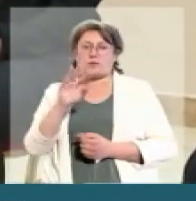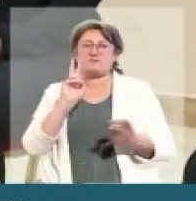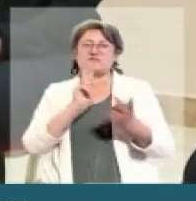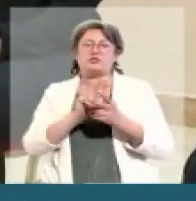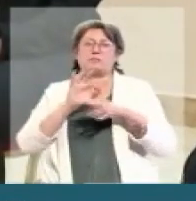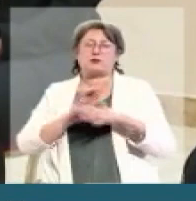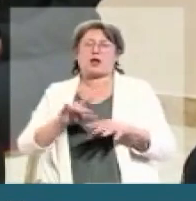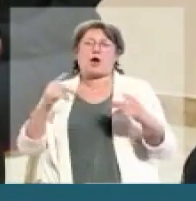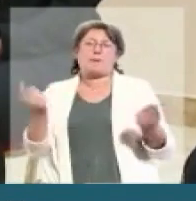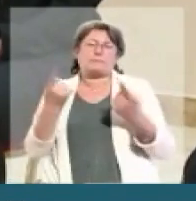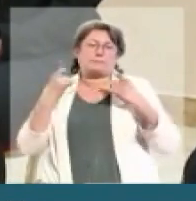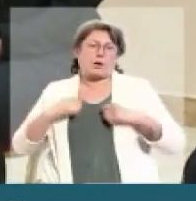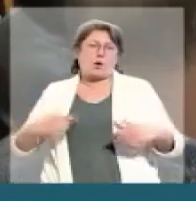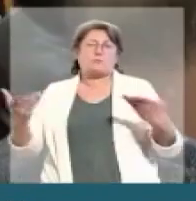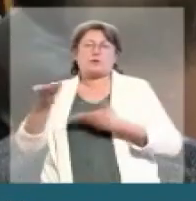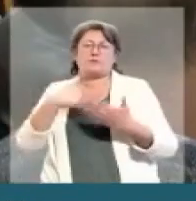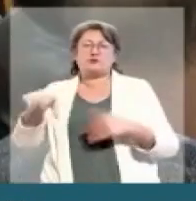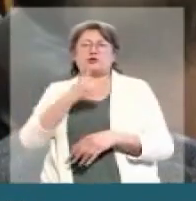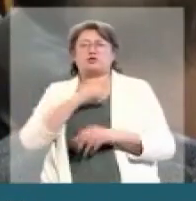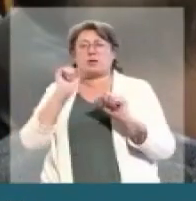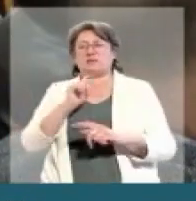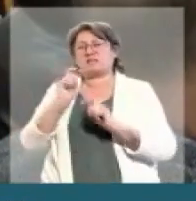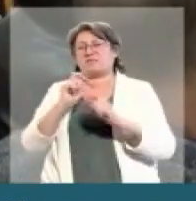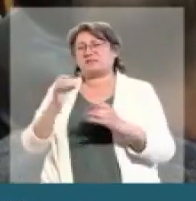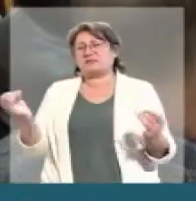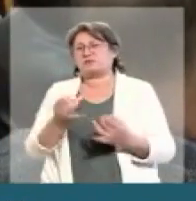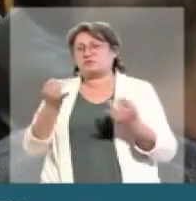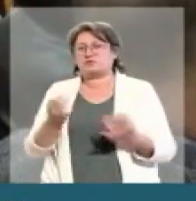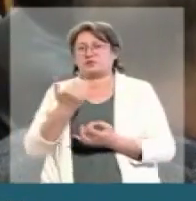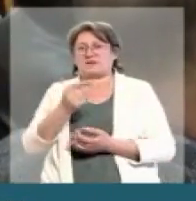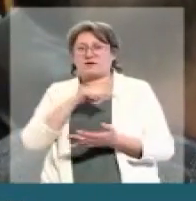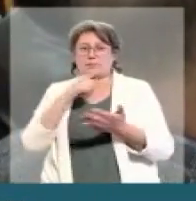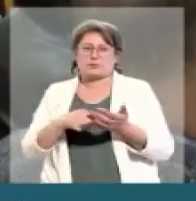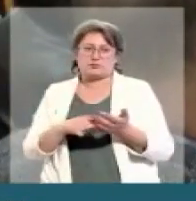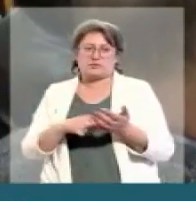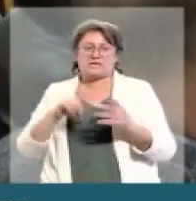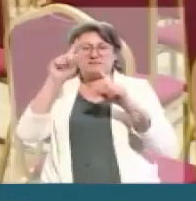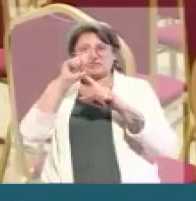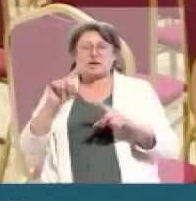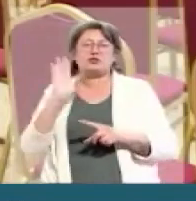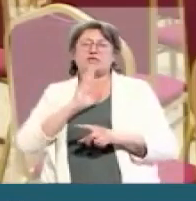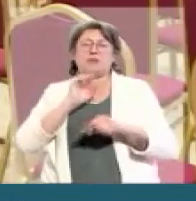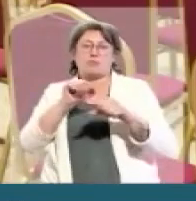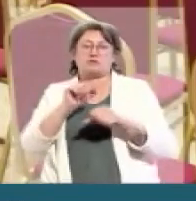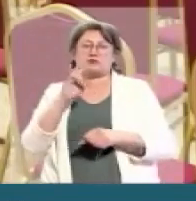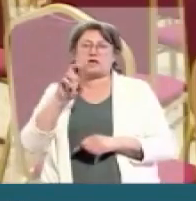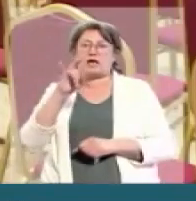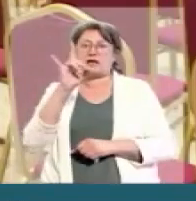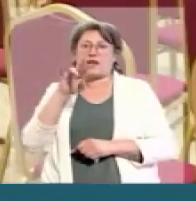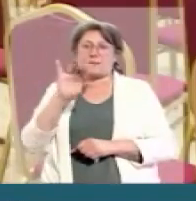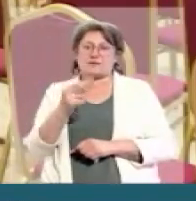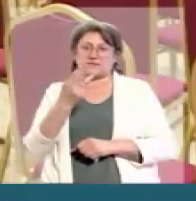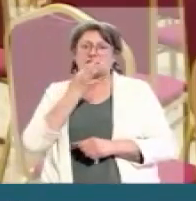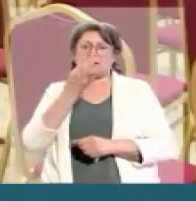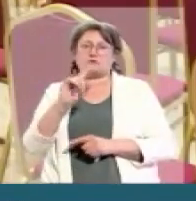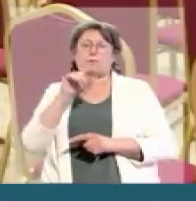Встреча прошла в неформальной обстановке. Все желающие могли задавать интересующие их вопросы. Звезда женского бокса Надежда Рябец